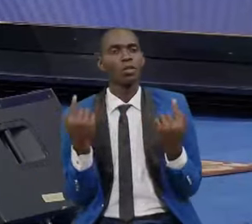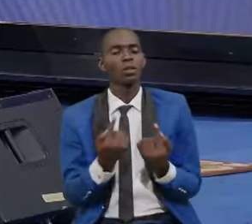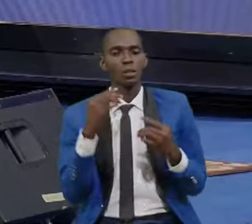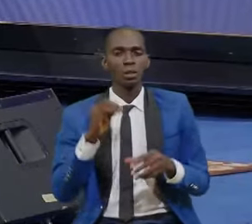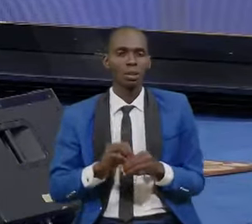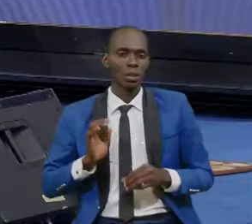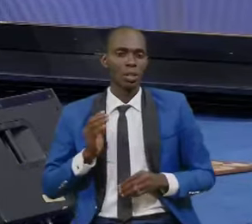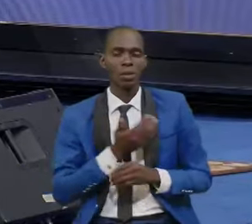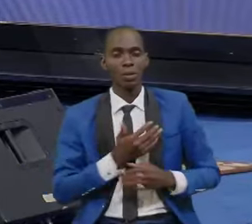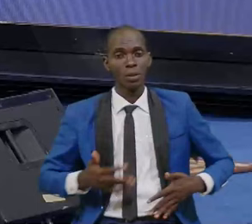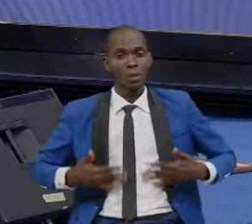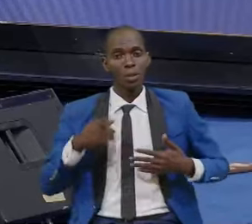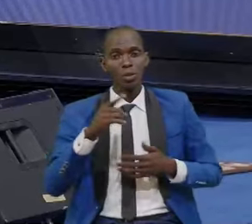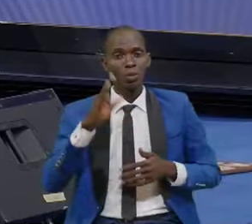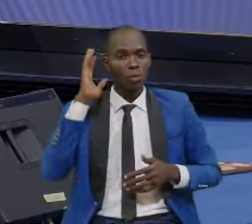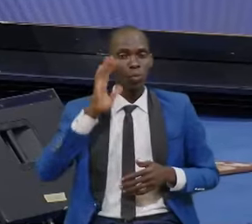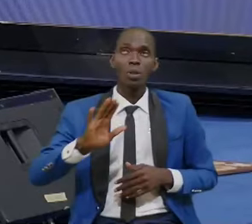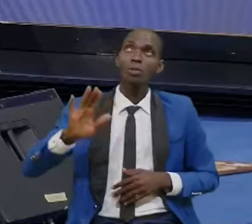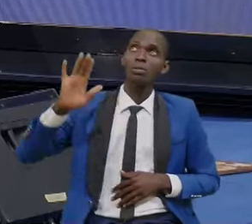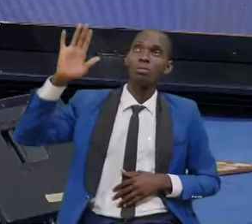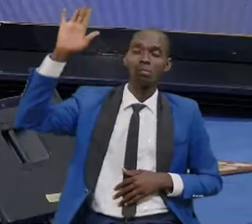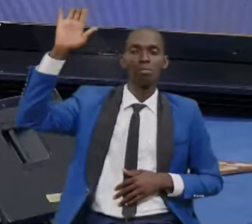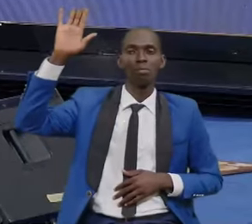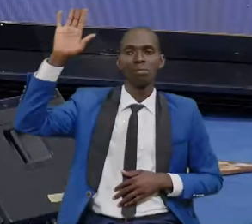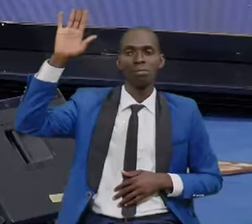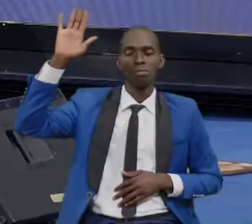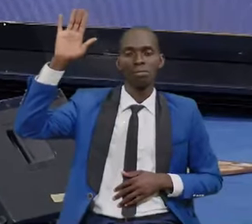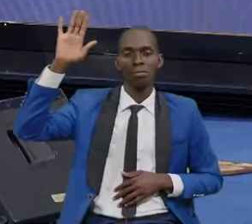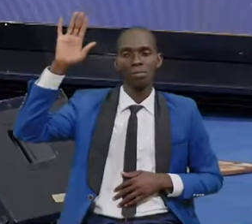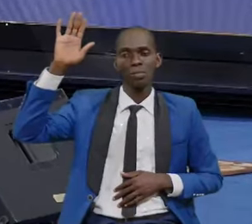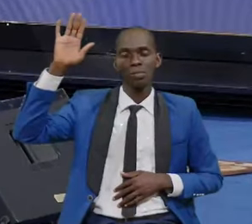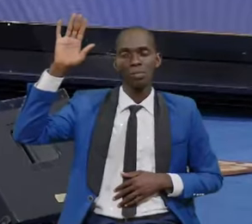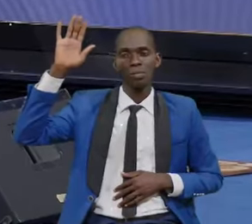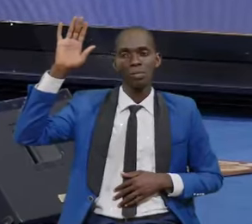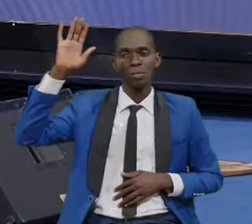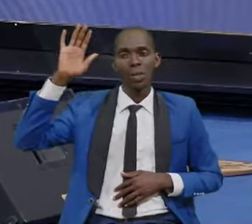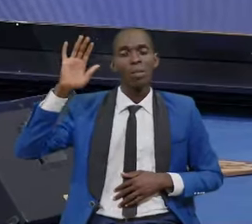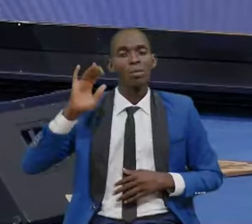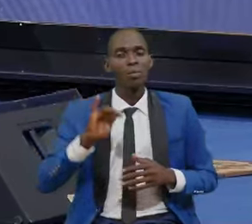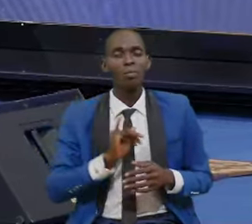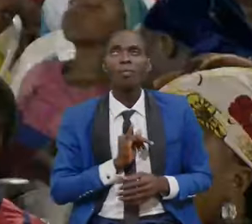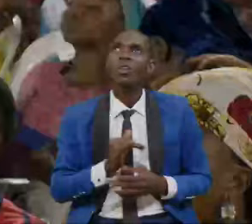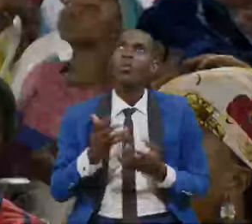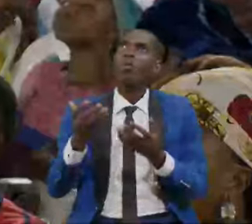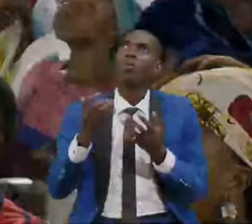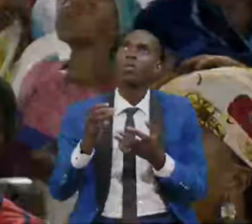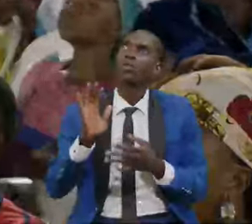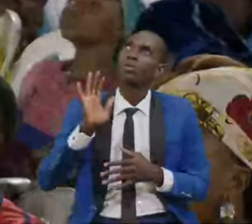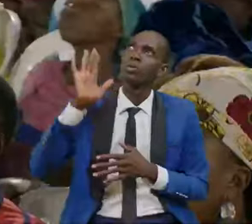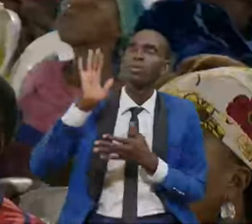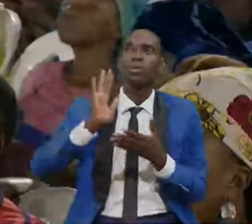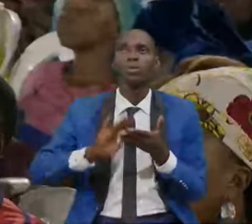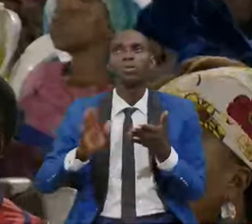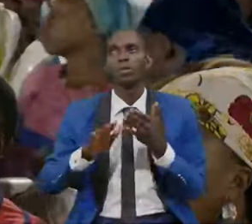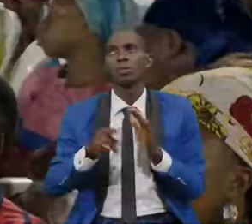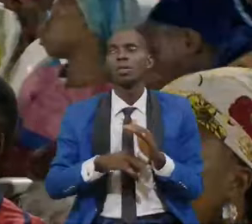vies, tu lèves une main alors. Ça, c'est ce que je veux, Seigneur. Je veux ce pardon.